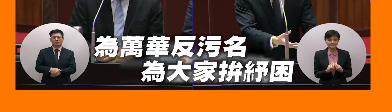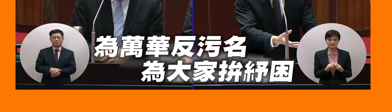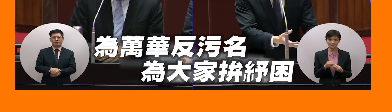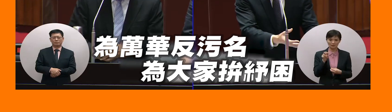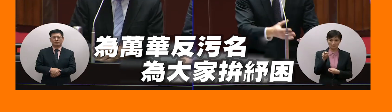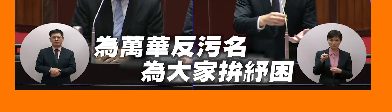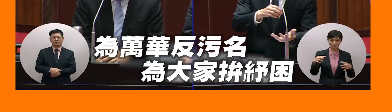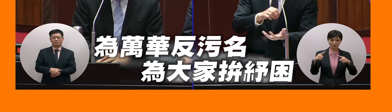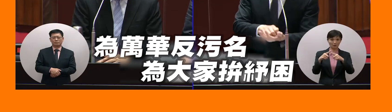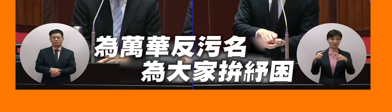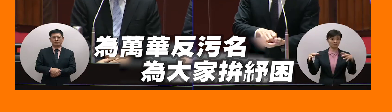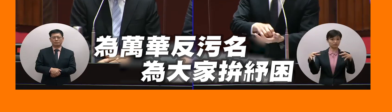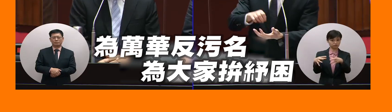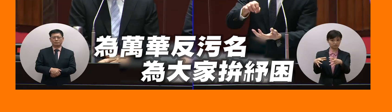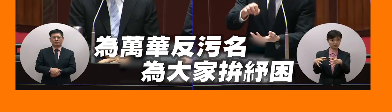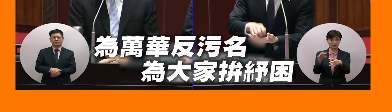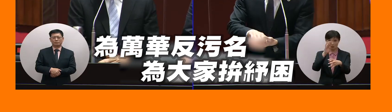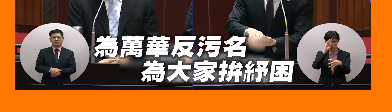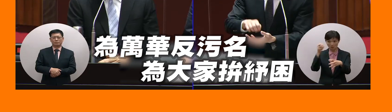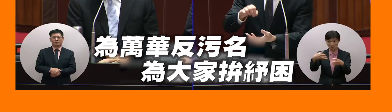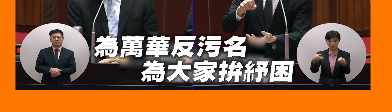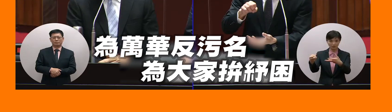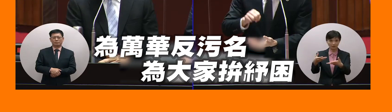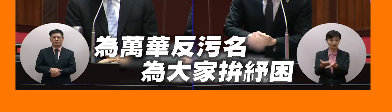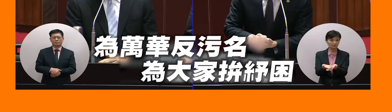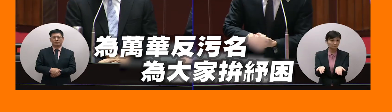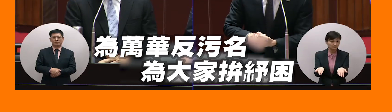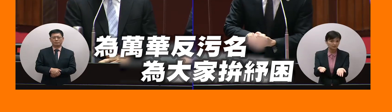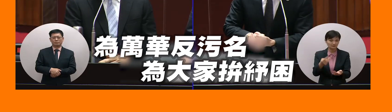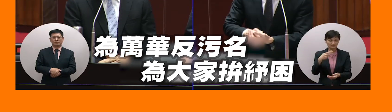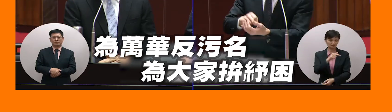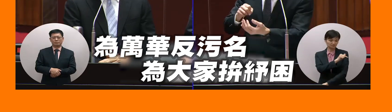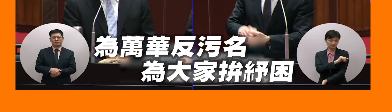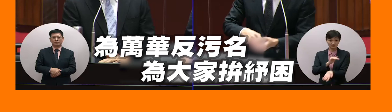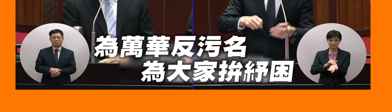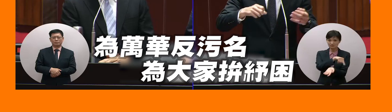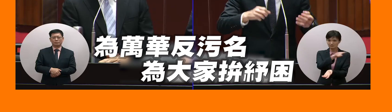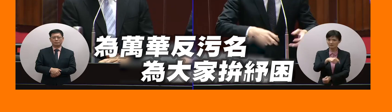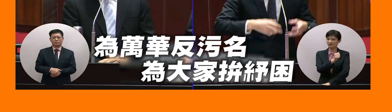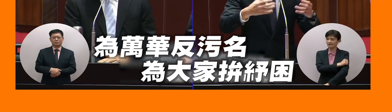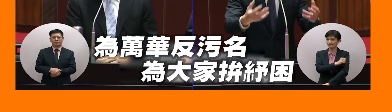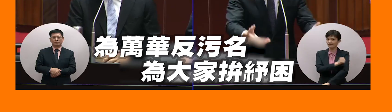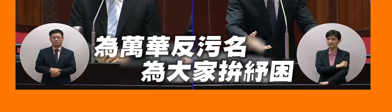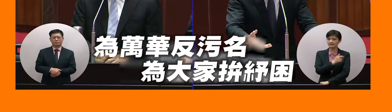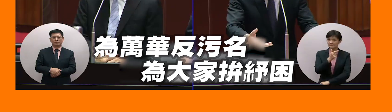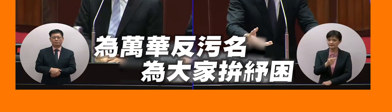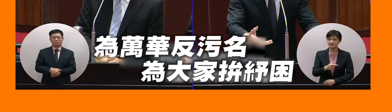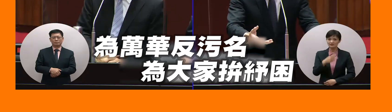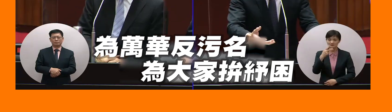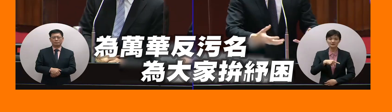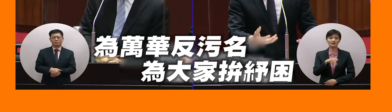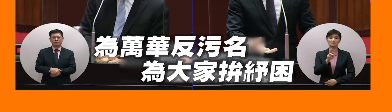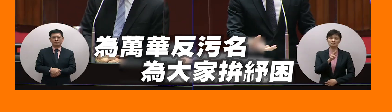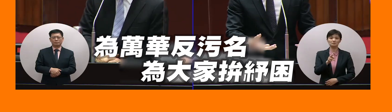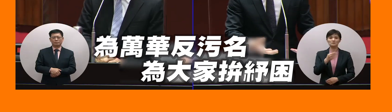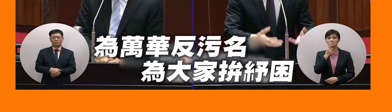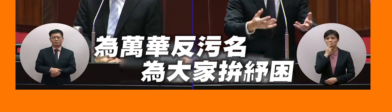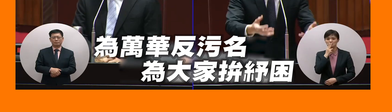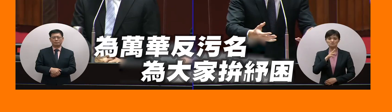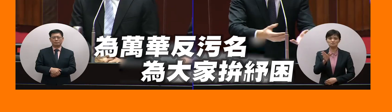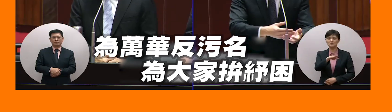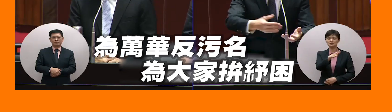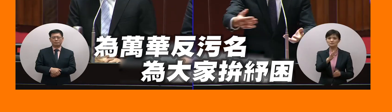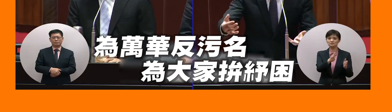的群聚嘛對不對尤其我們的醫護人員在那裡已經很辛苦了你還叫他們在那裡整隊這樣不對